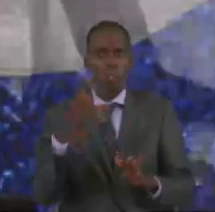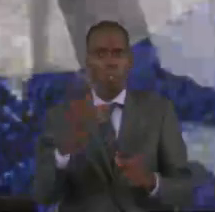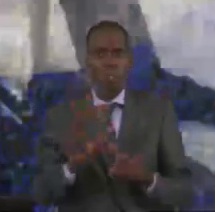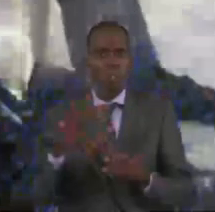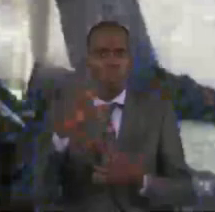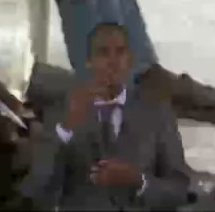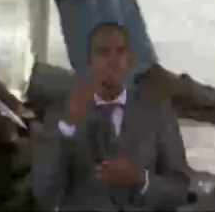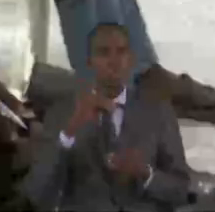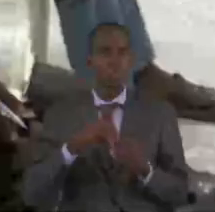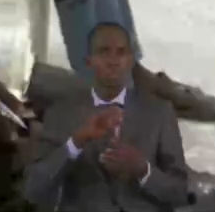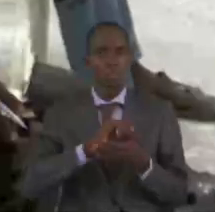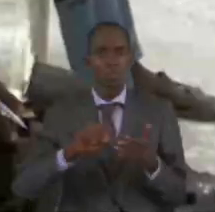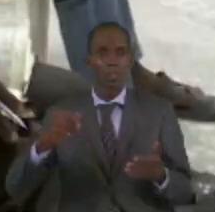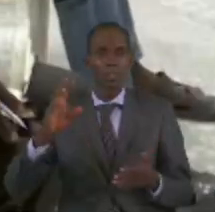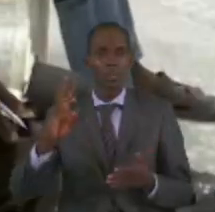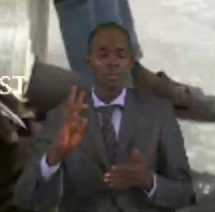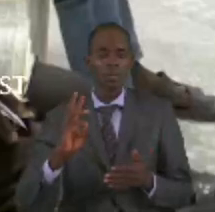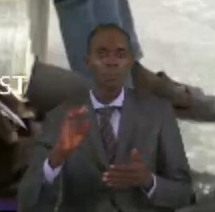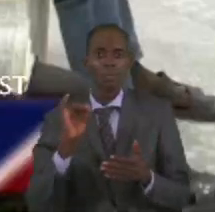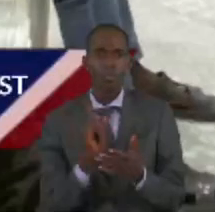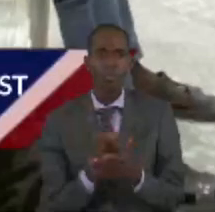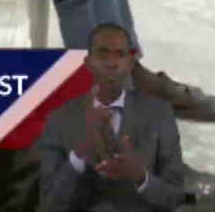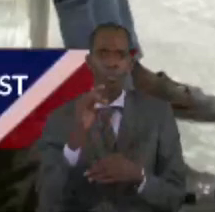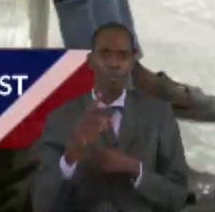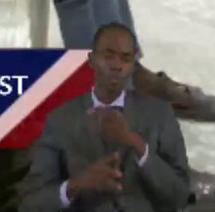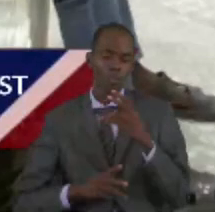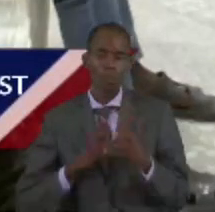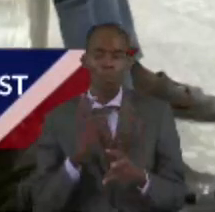Christ. Verset 6 nous dit,